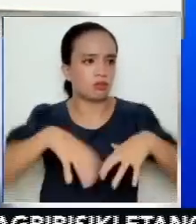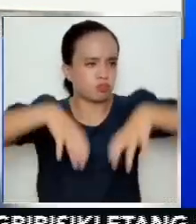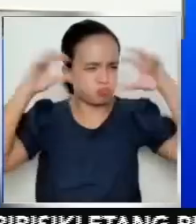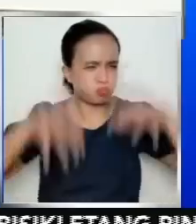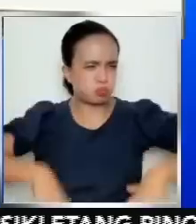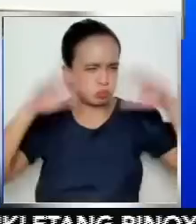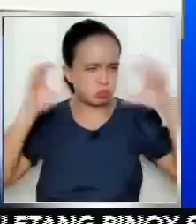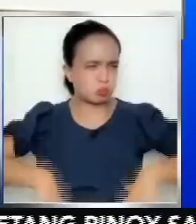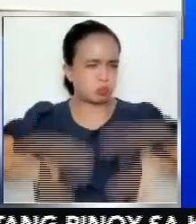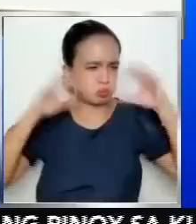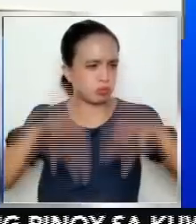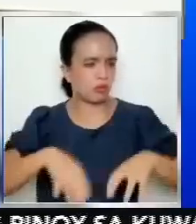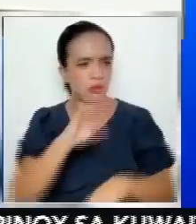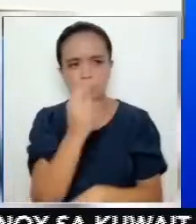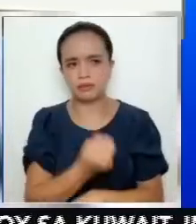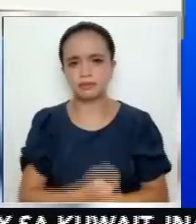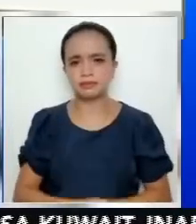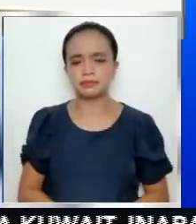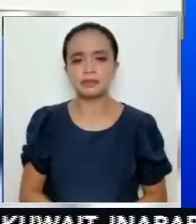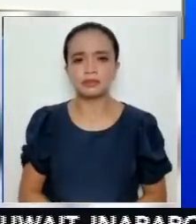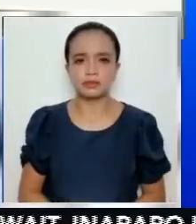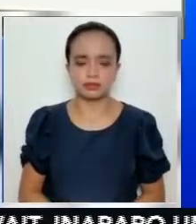habagat?